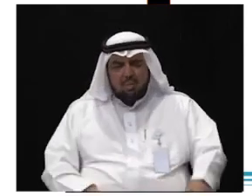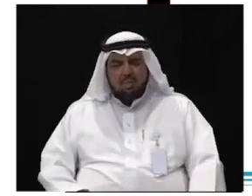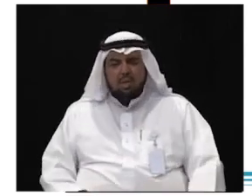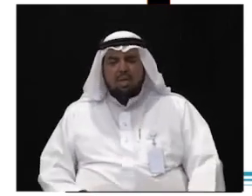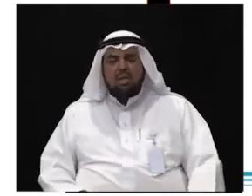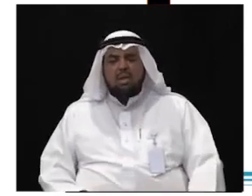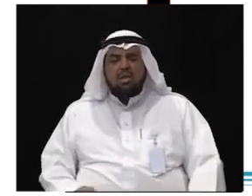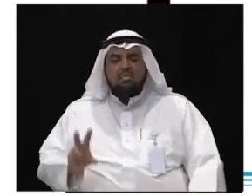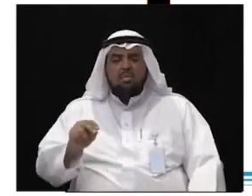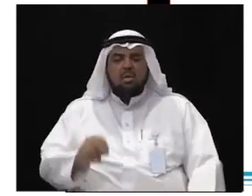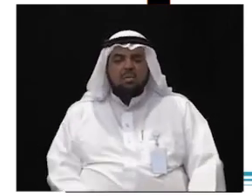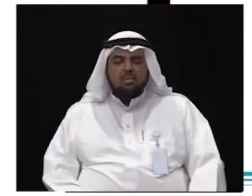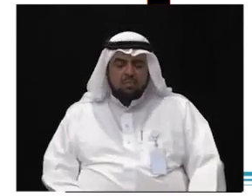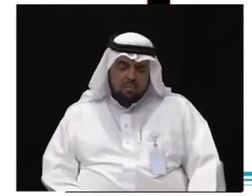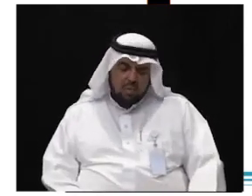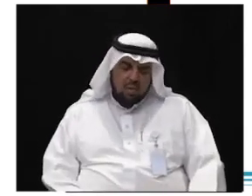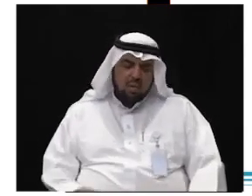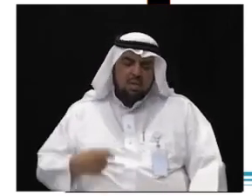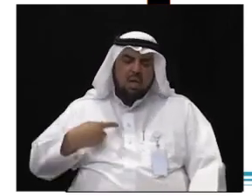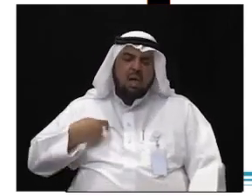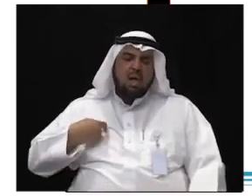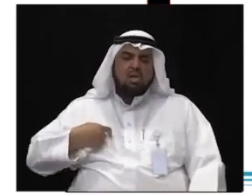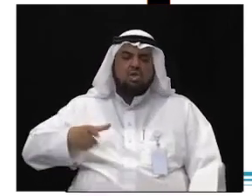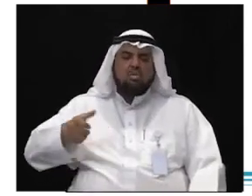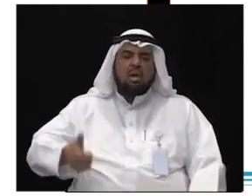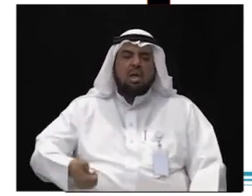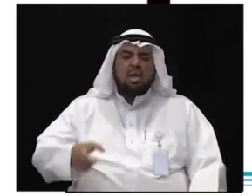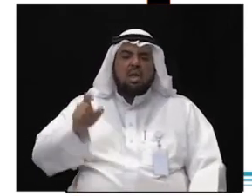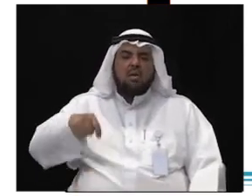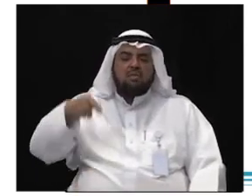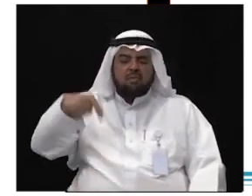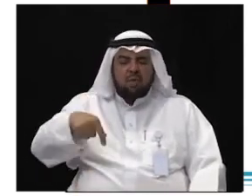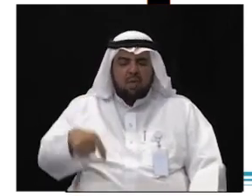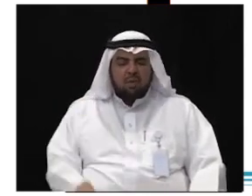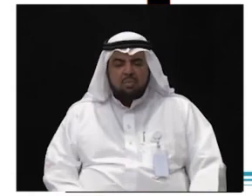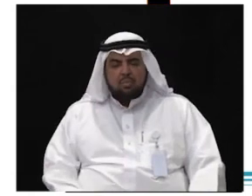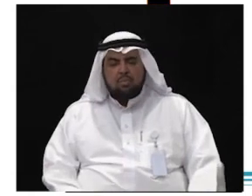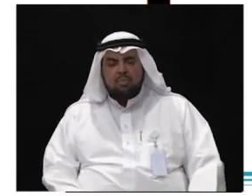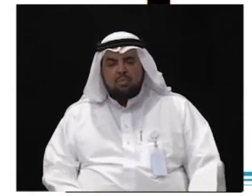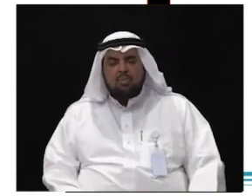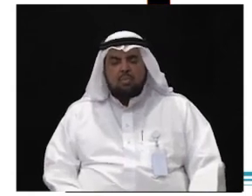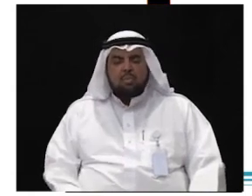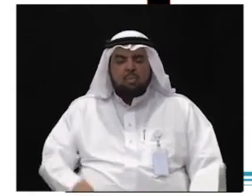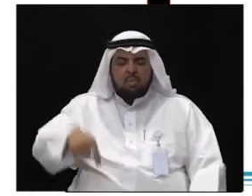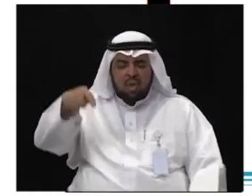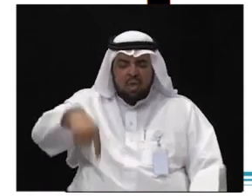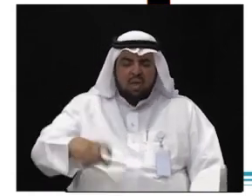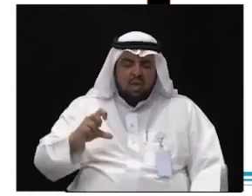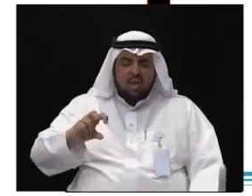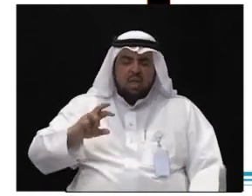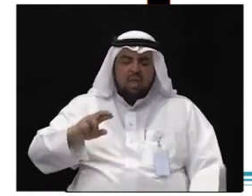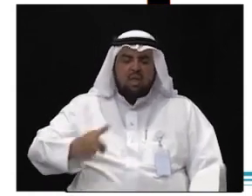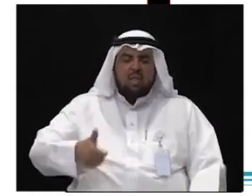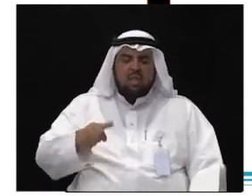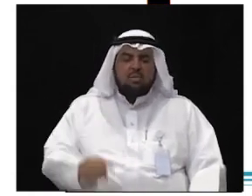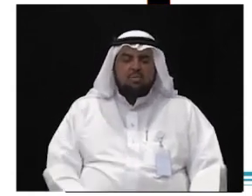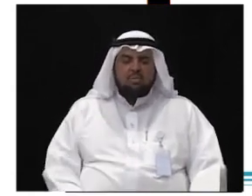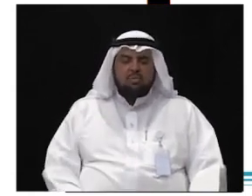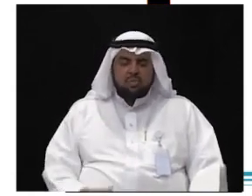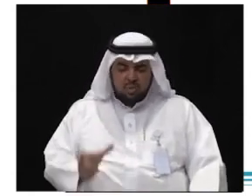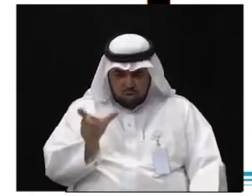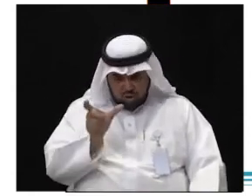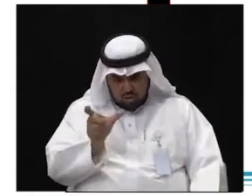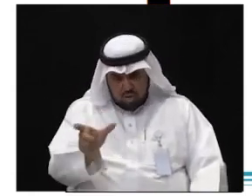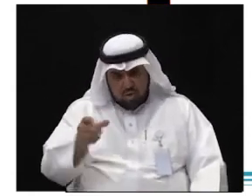فذكر عبد العزيز أنه درس الجملة الشرطية if، فكانت تقول if أو إذا تحقق الشرط،